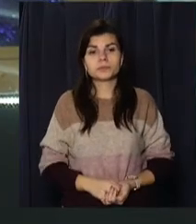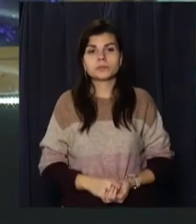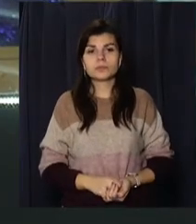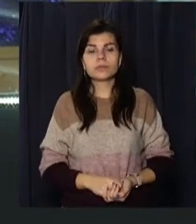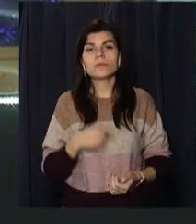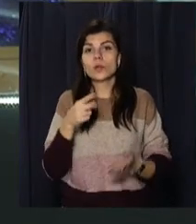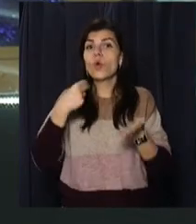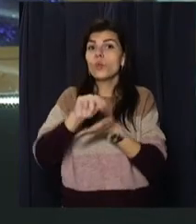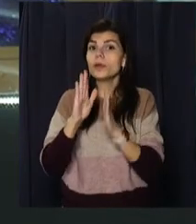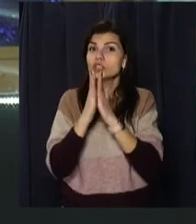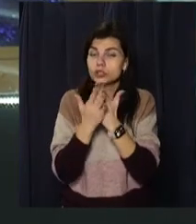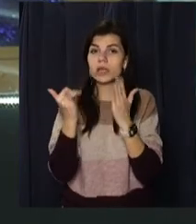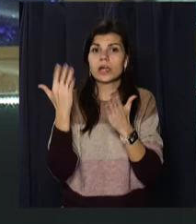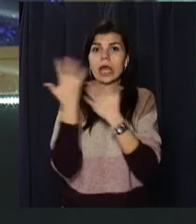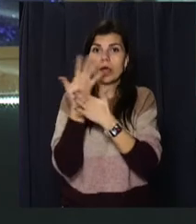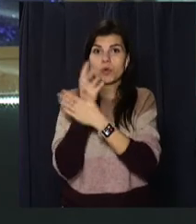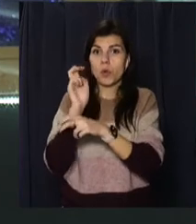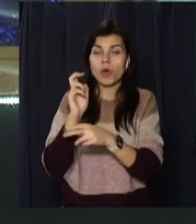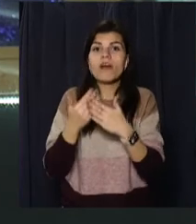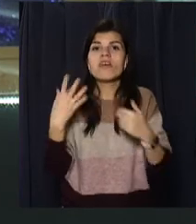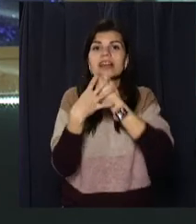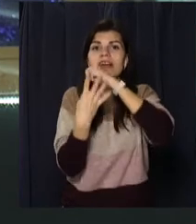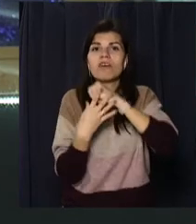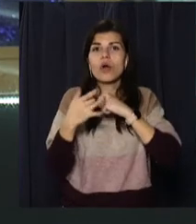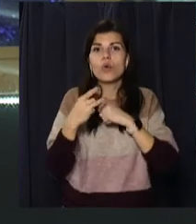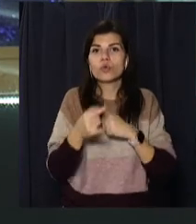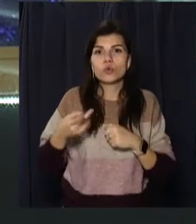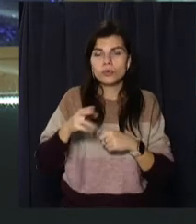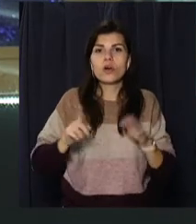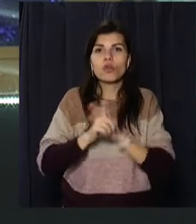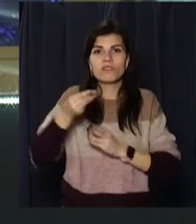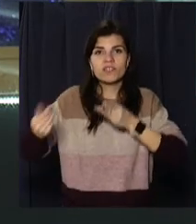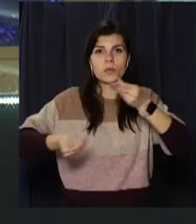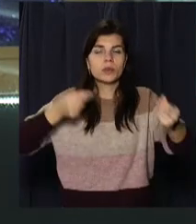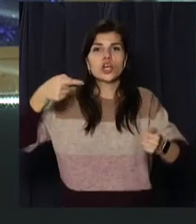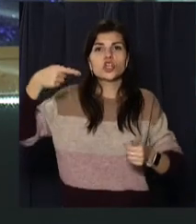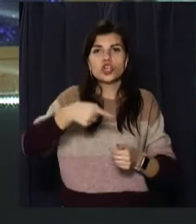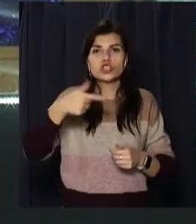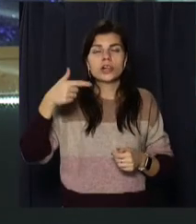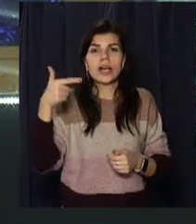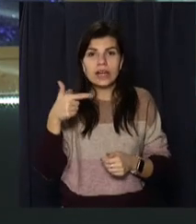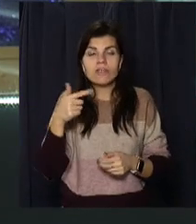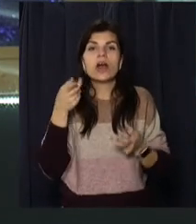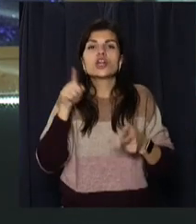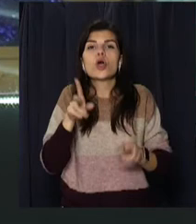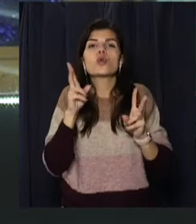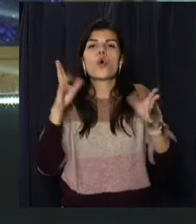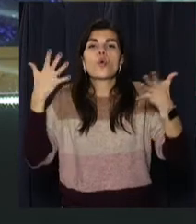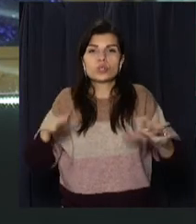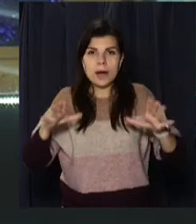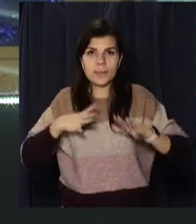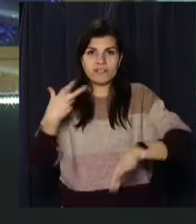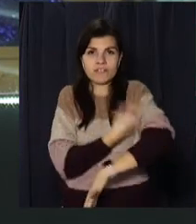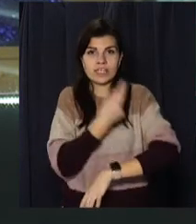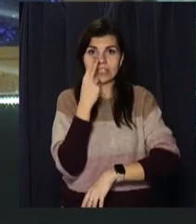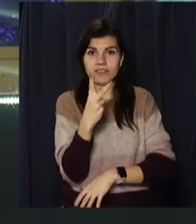та ходять у кіно. Від 19 грудня в Україні почали виплачувати 1000 гривень дводозно вакцинованим українцям. І